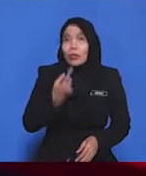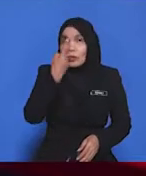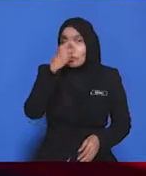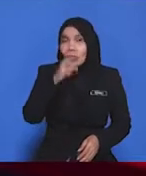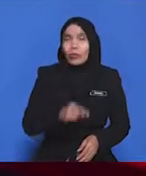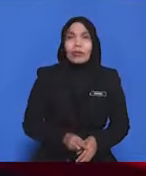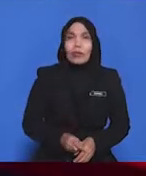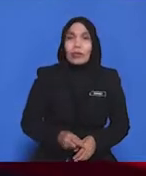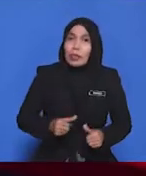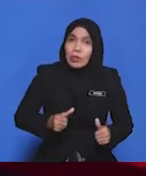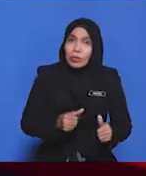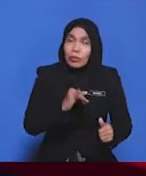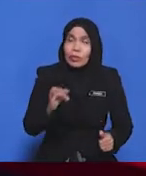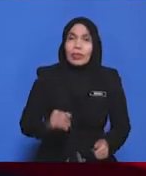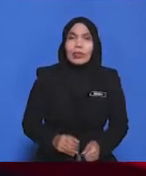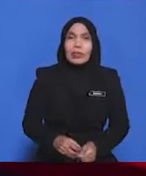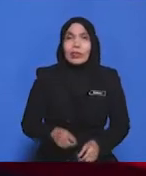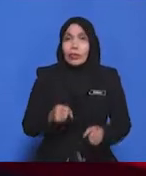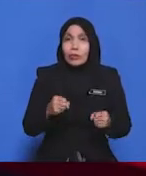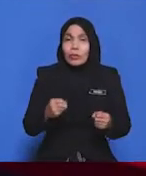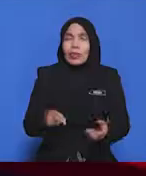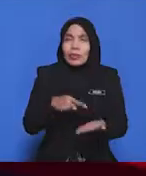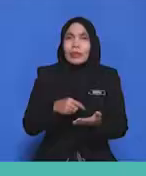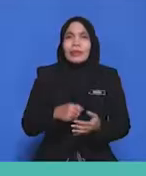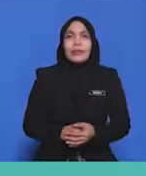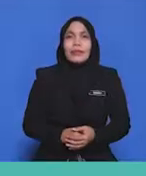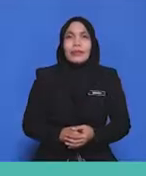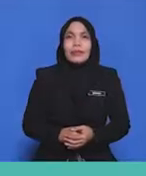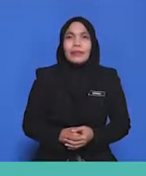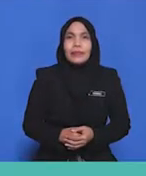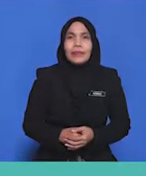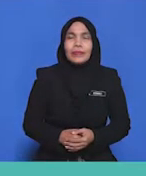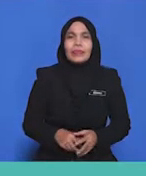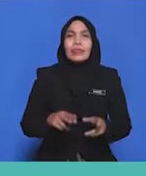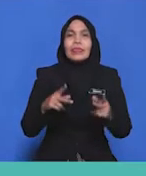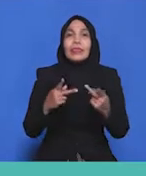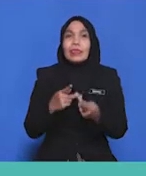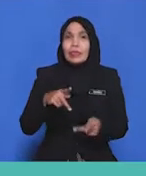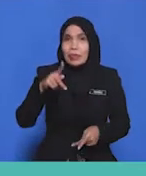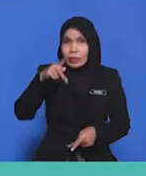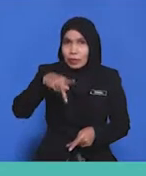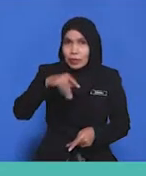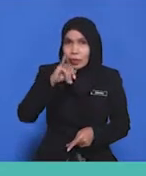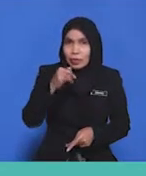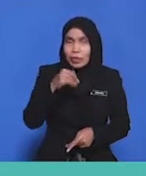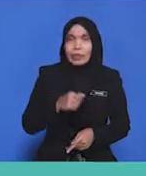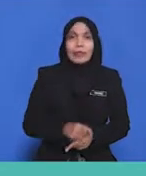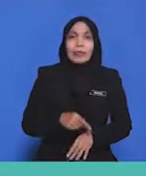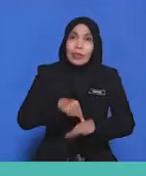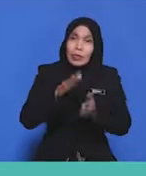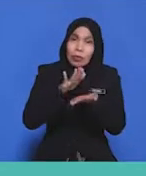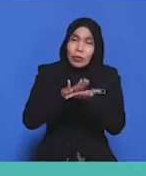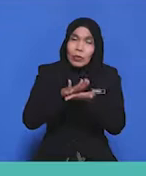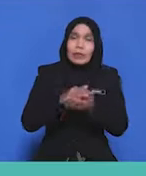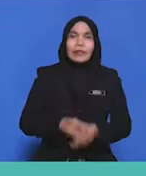Proses sosialisasi melalui ejen sekolah juga boleh dikaitkan dengan kelas pendidikan jasmani. Aktiviti